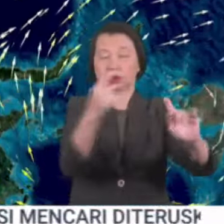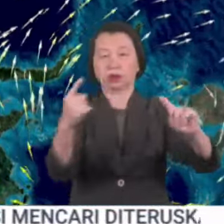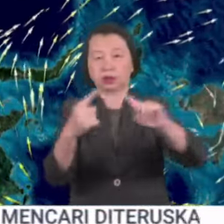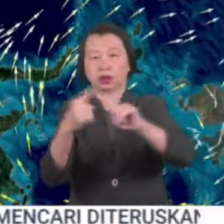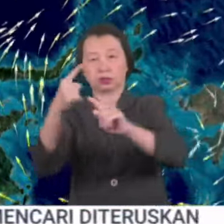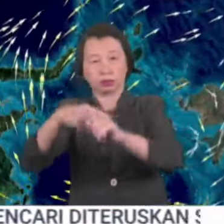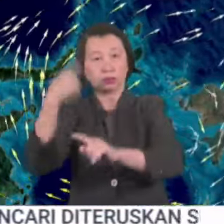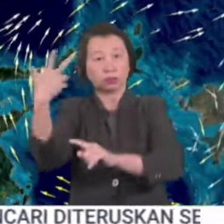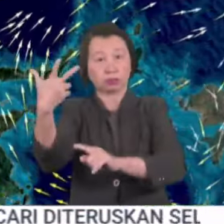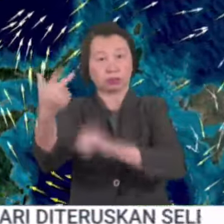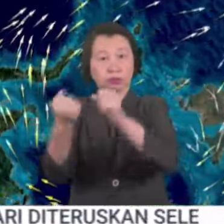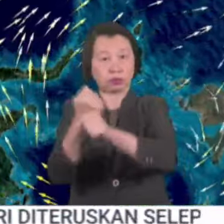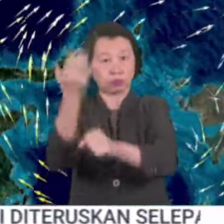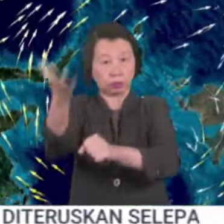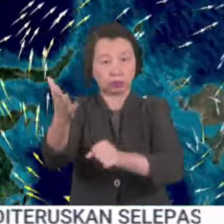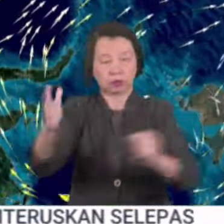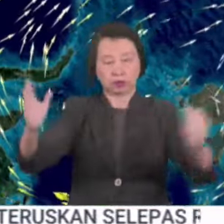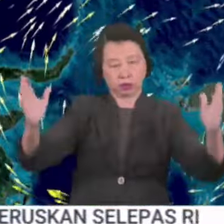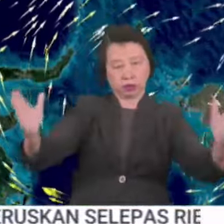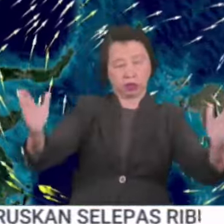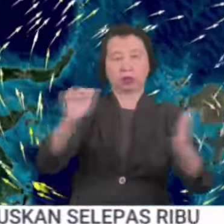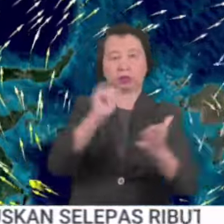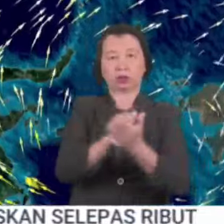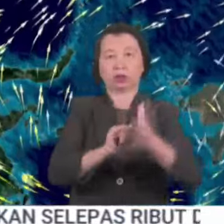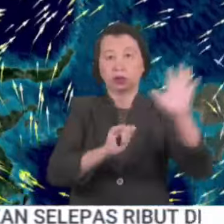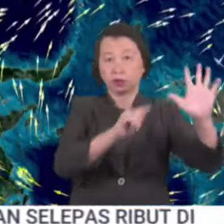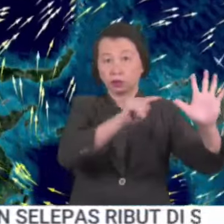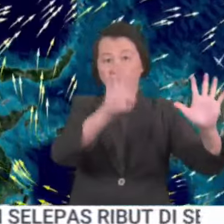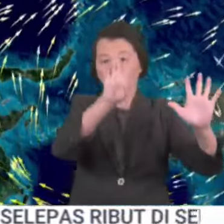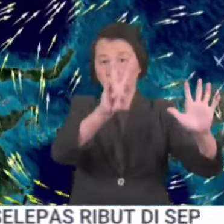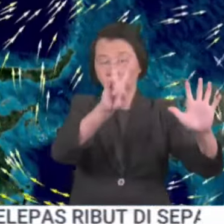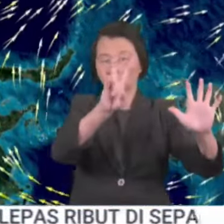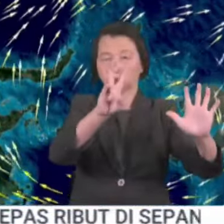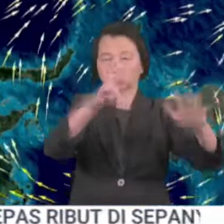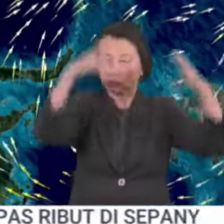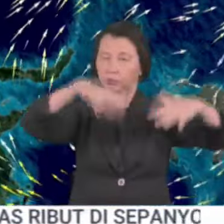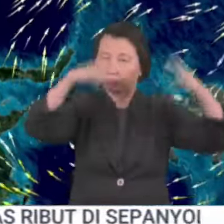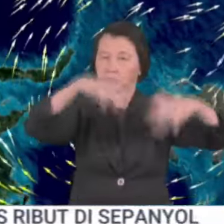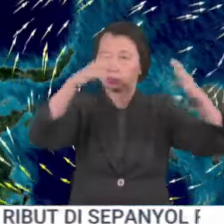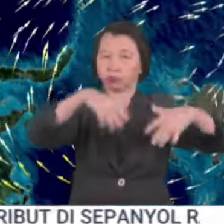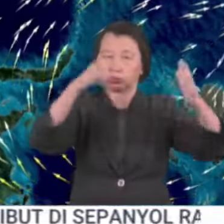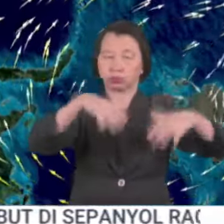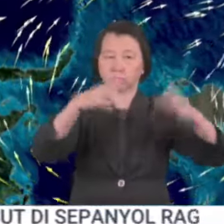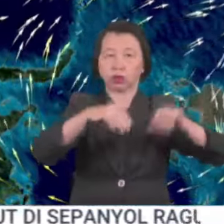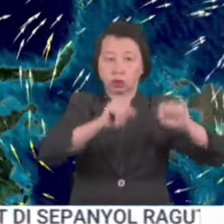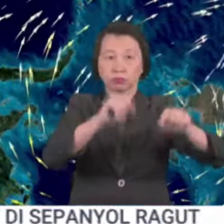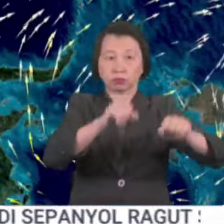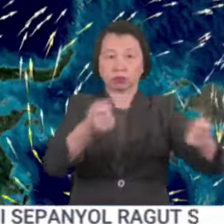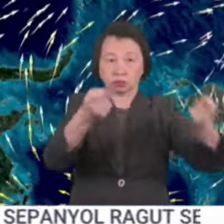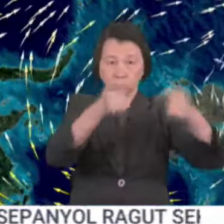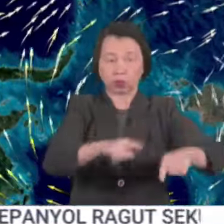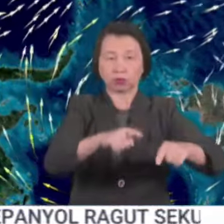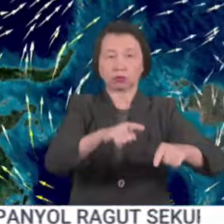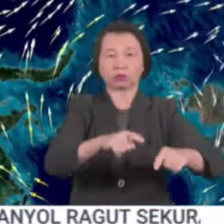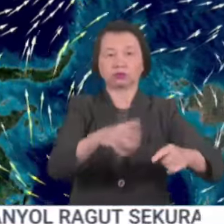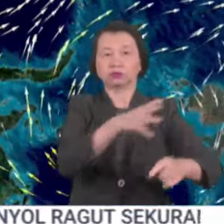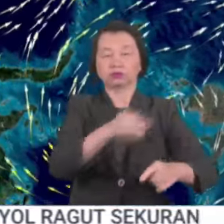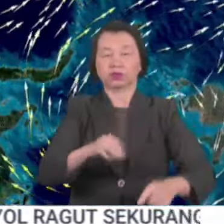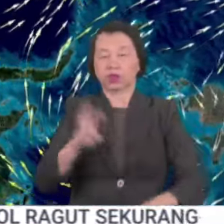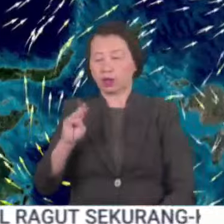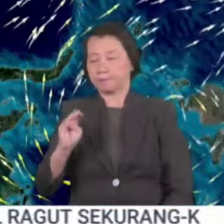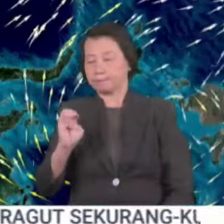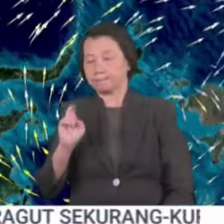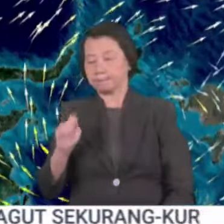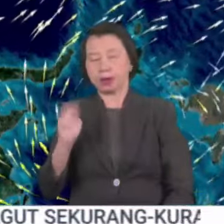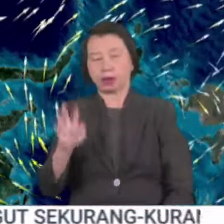Mac tahun hadapan. Dalam tempoh berkenaan, 5 hingga 7 episod hujan berterusan dijangka berlaku dalam tempoh berkenaan. Dan Met